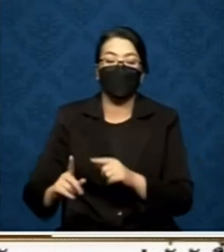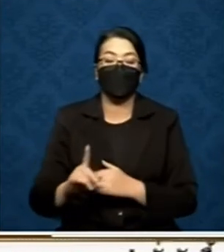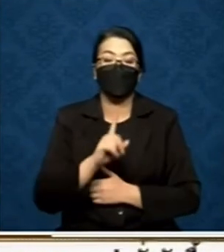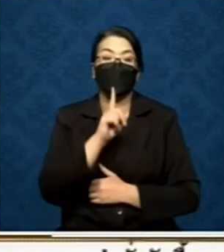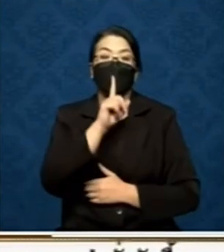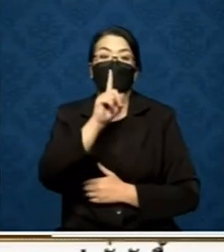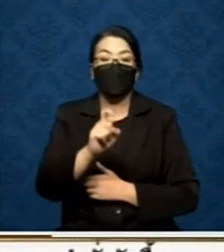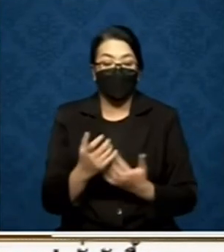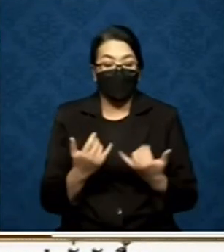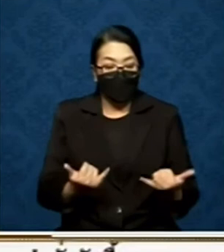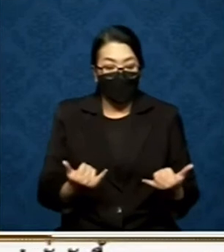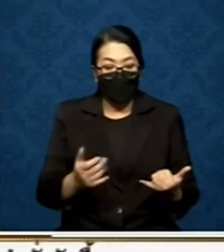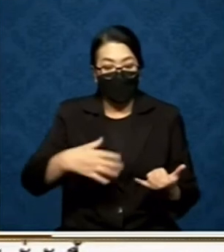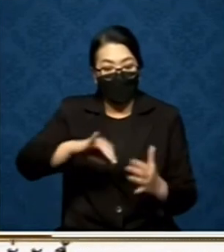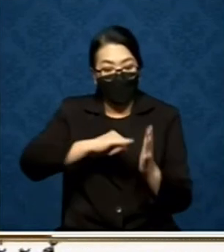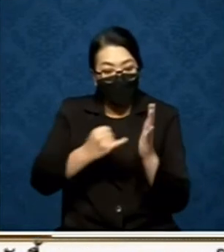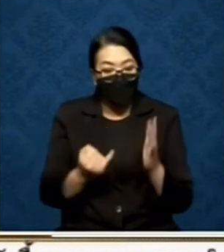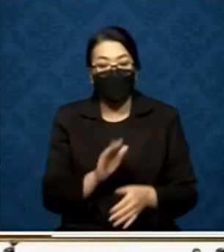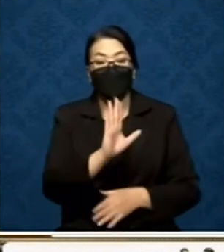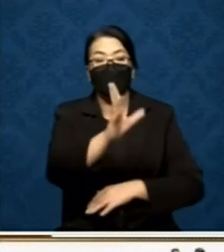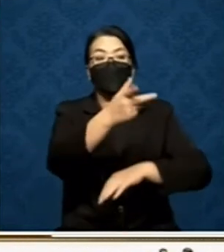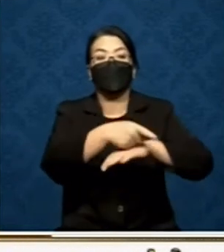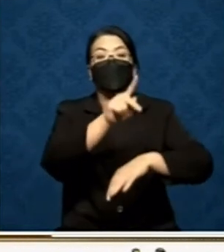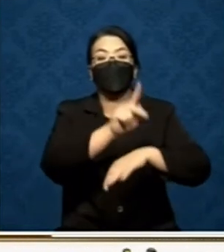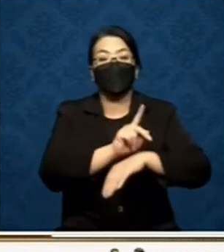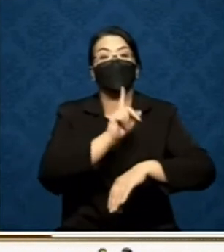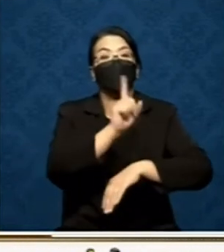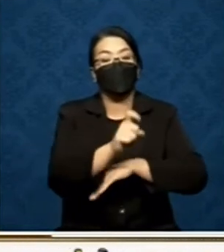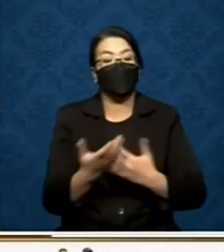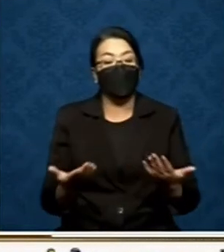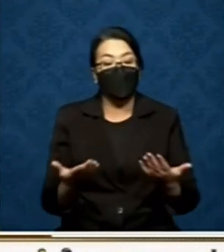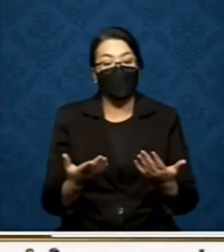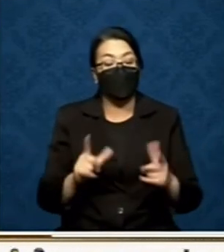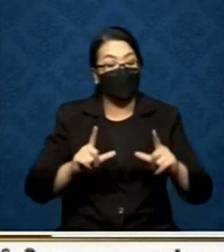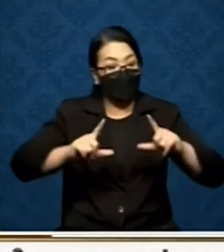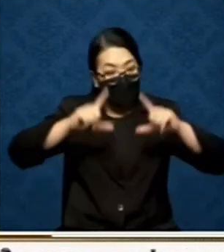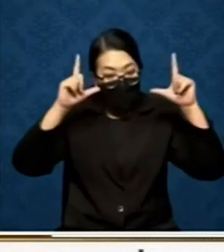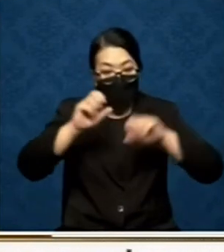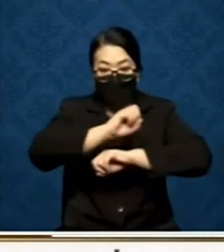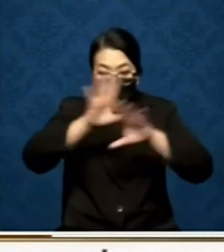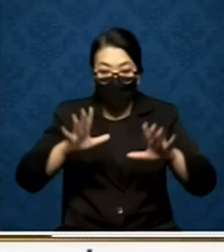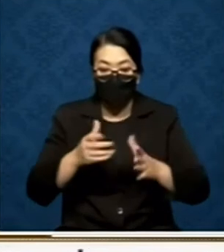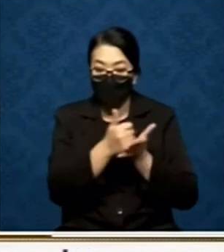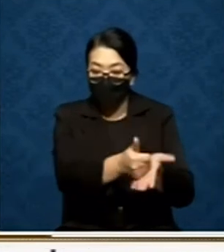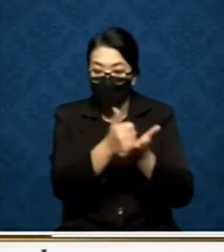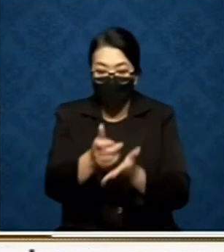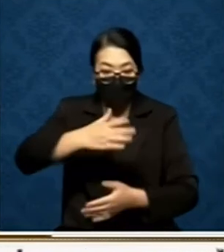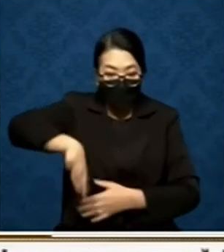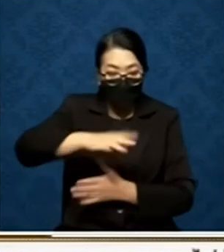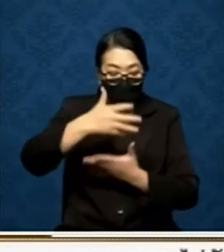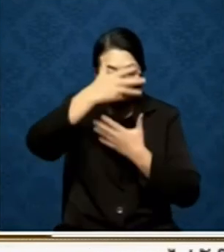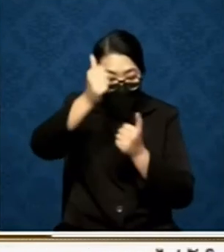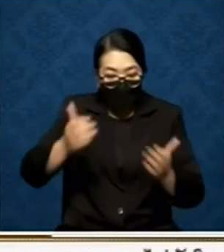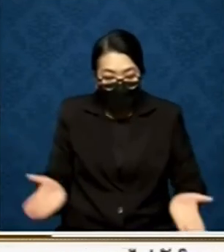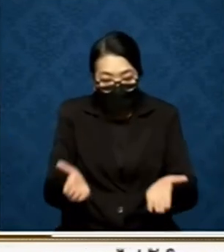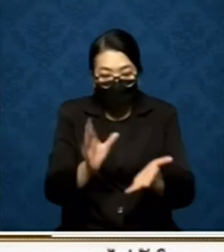ในปัจจุบันแม้แต่ในจังหวัดของท่านประธานเองนี่นะครับอะไรที่เป็นรูปประธรรมในเรื่องการที่เราให้ความสับสน